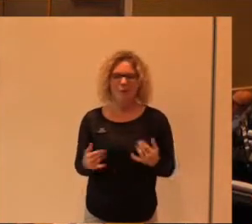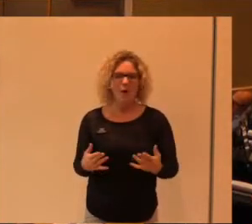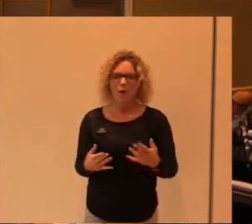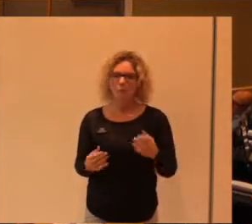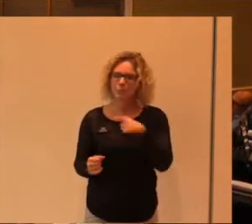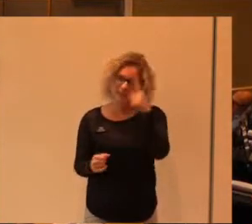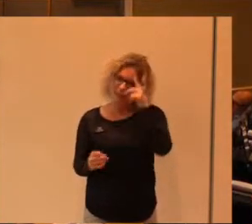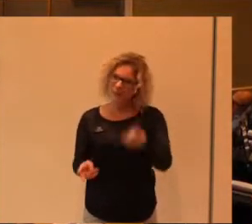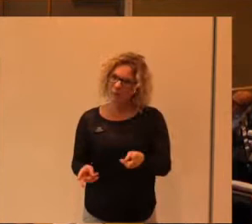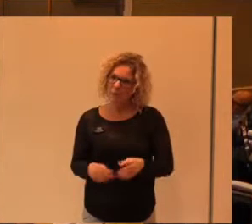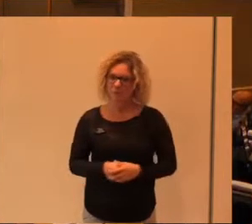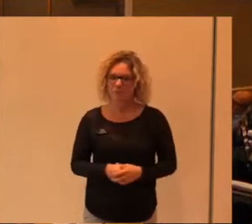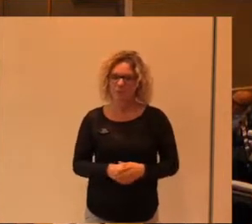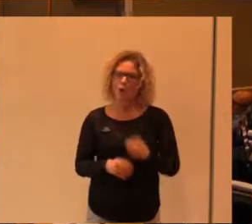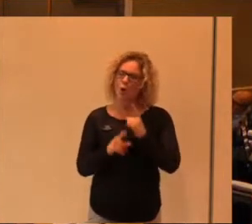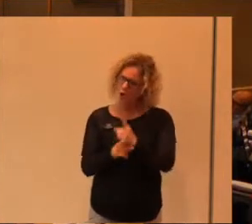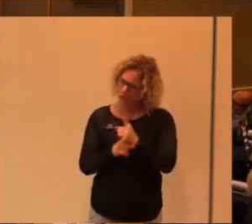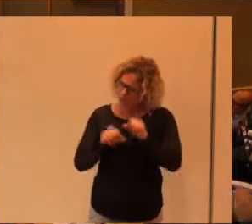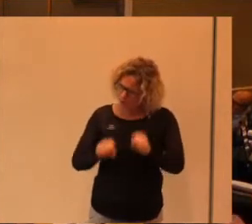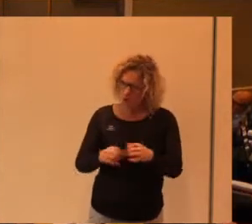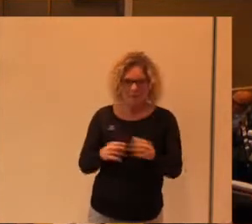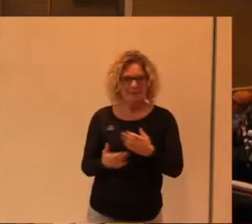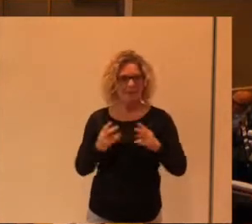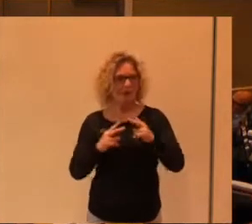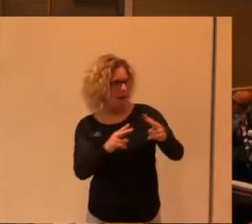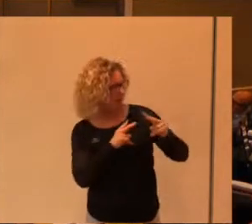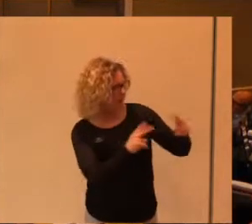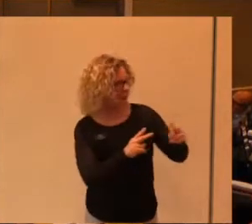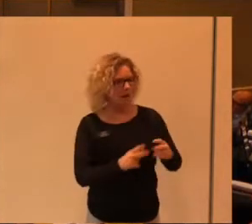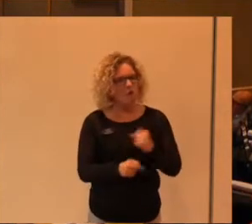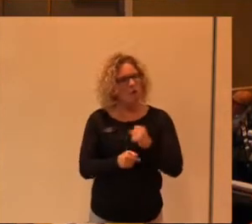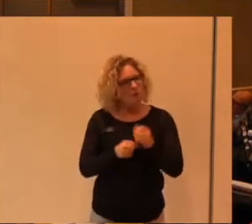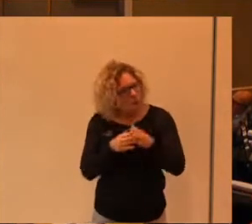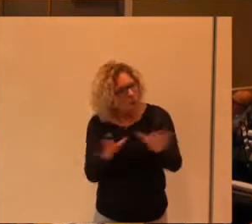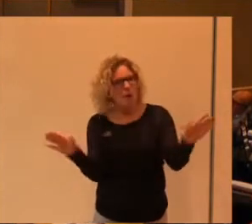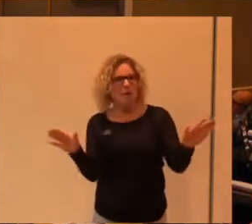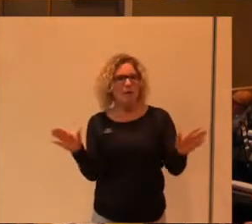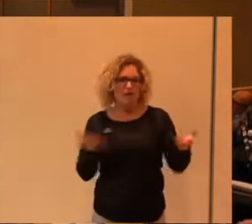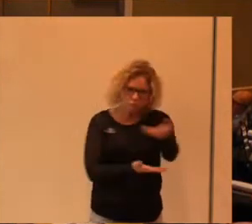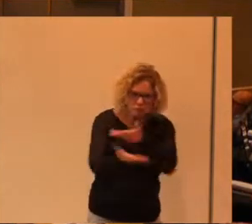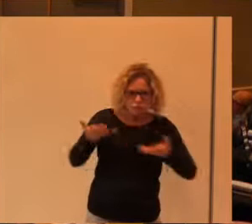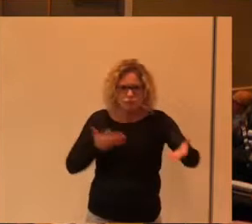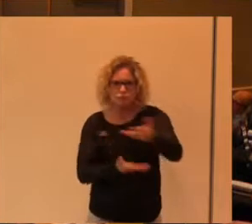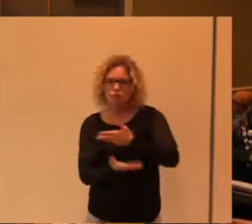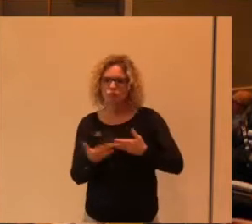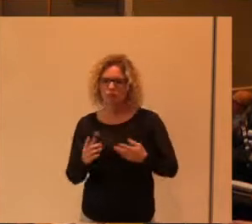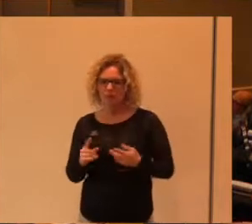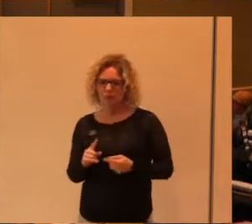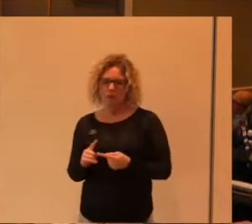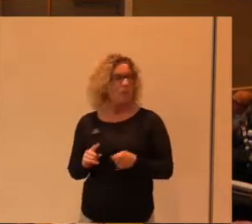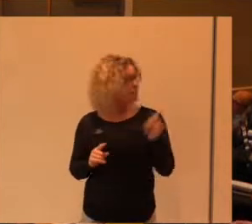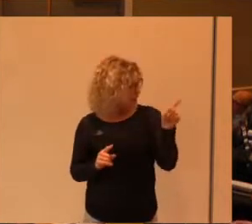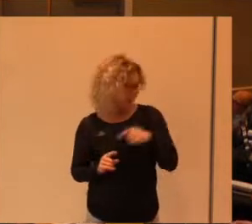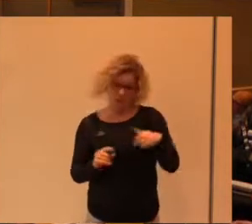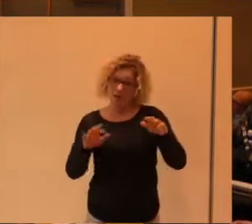längre. Var konsekvent, men inte identisk. Arbeta öppet. Dela med er. Börja. Det här har vi